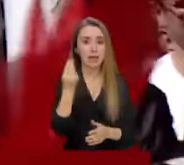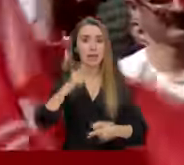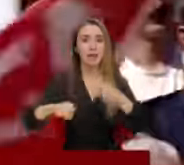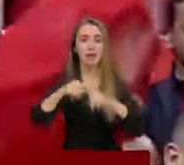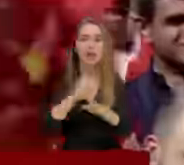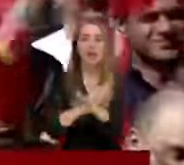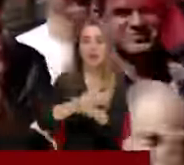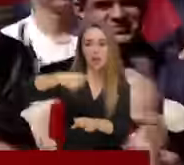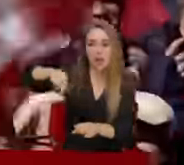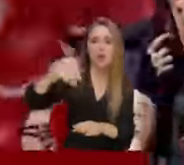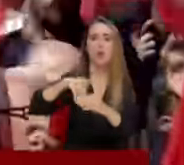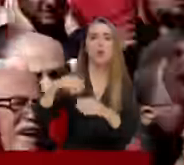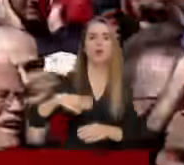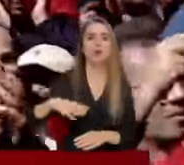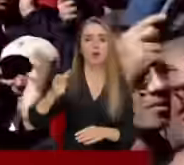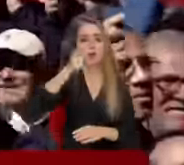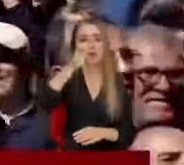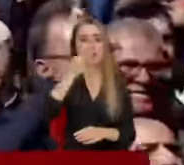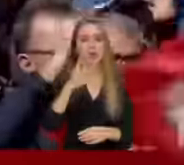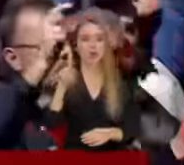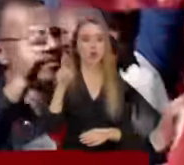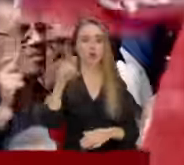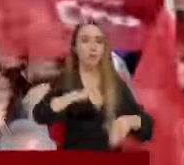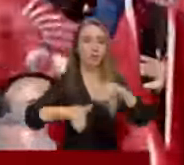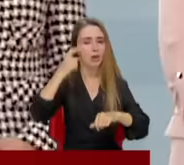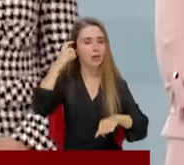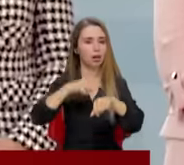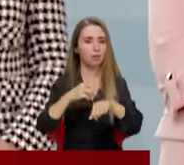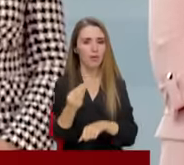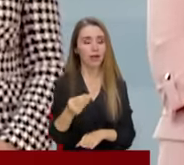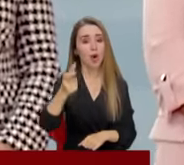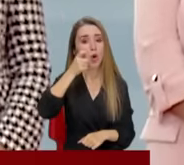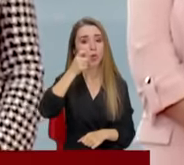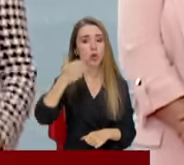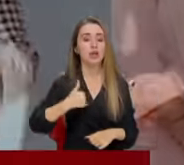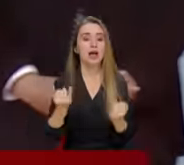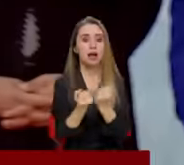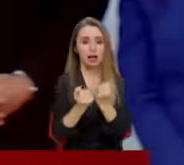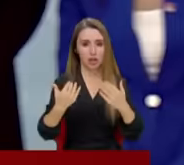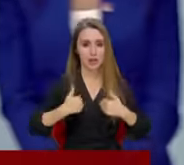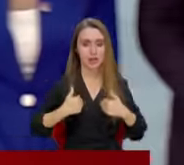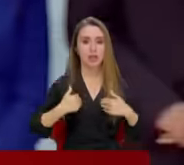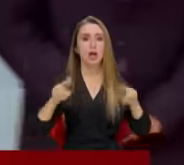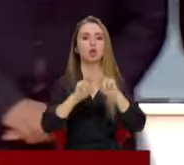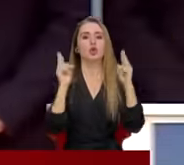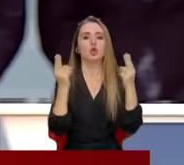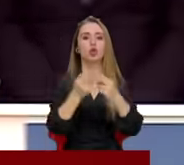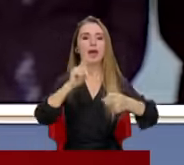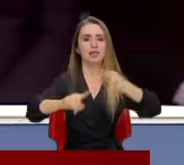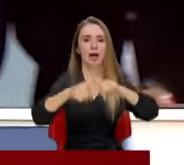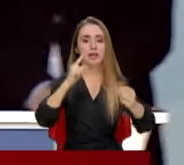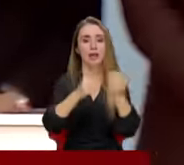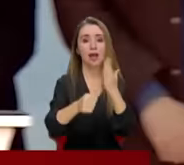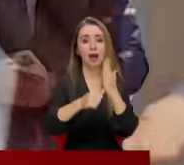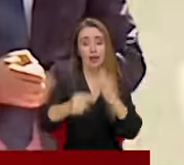Parti seçmeninden oy istedi Özgür Özel. 2019 seçimlerini hatırlatarak. Özgür Özel kardeşiniz dünya siyaset tarihinde